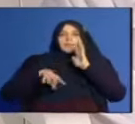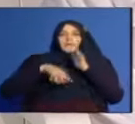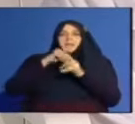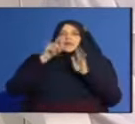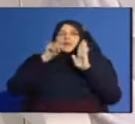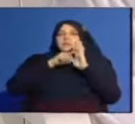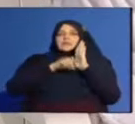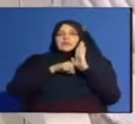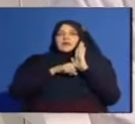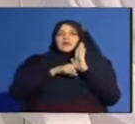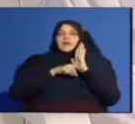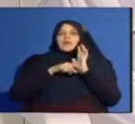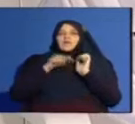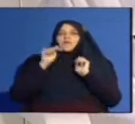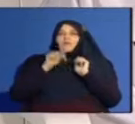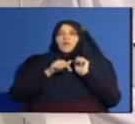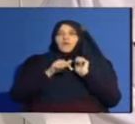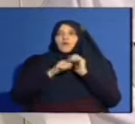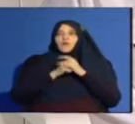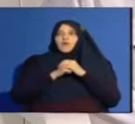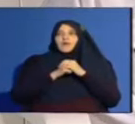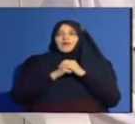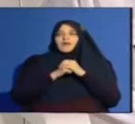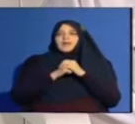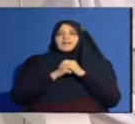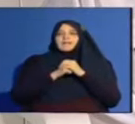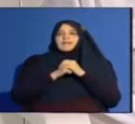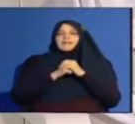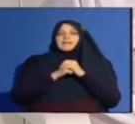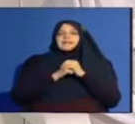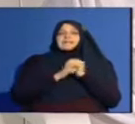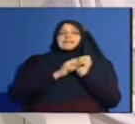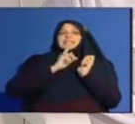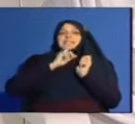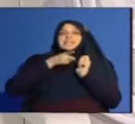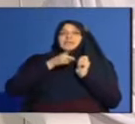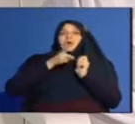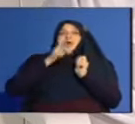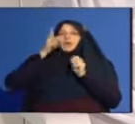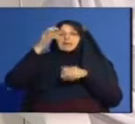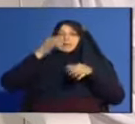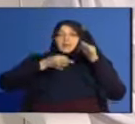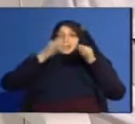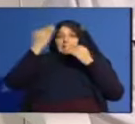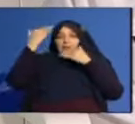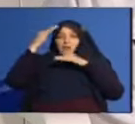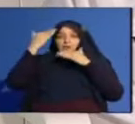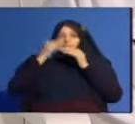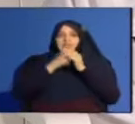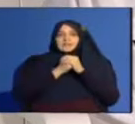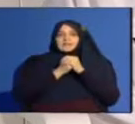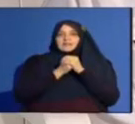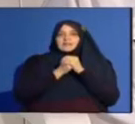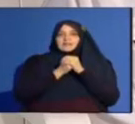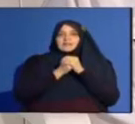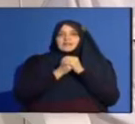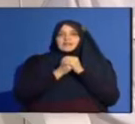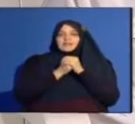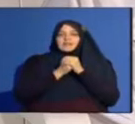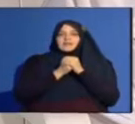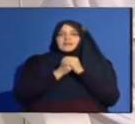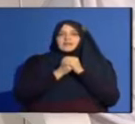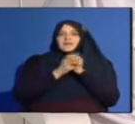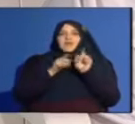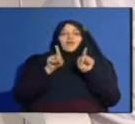أن يحظى الحكم الصادر من المحكمة الأجنبية بقوة الشيء